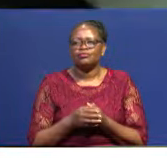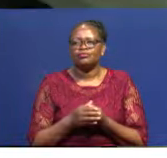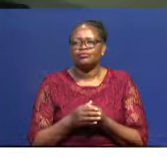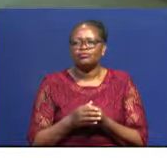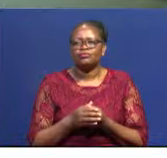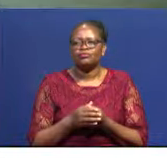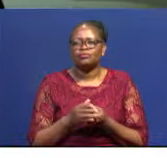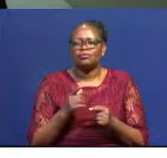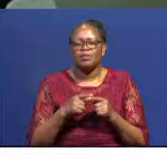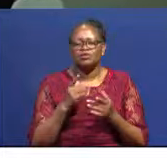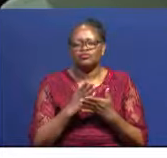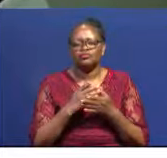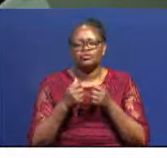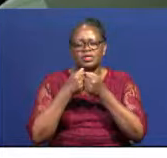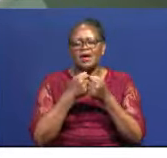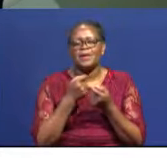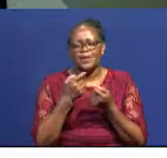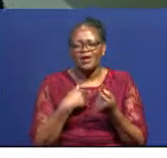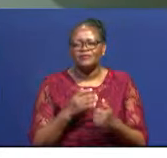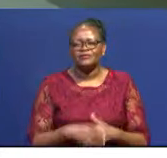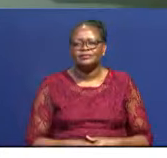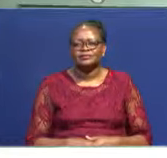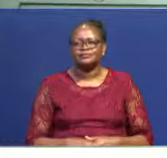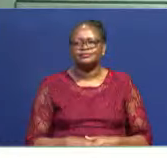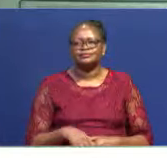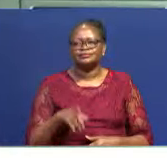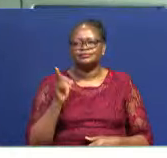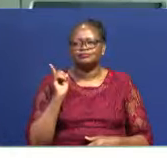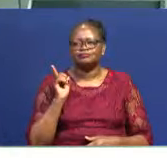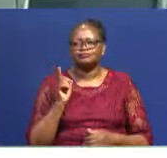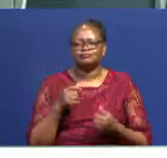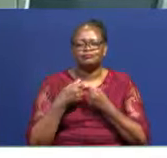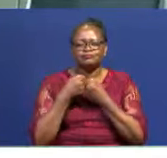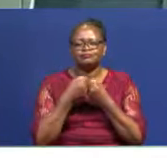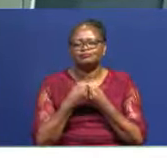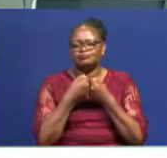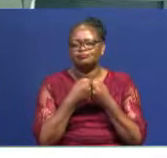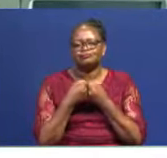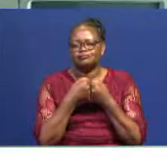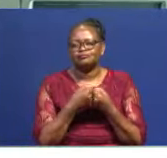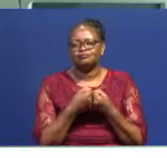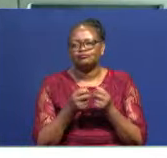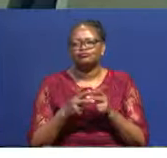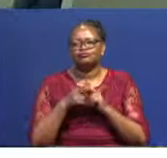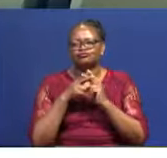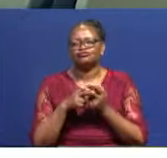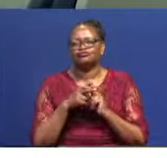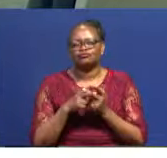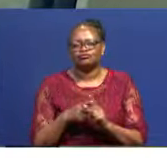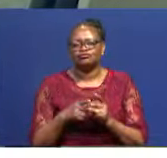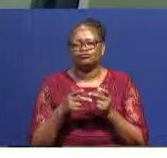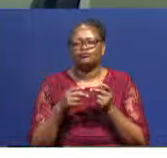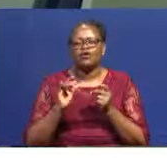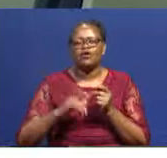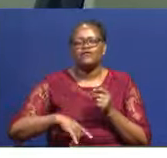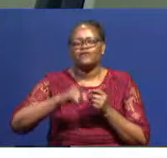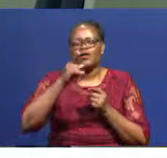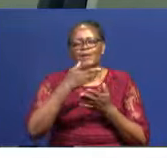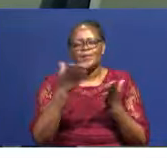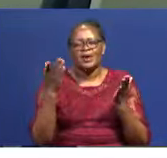all. Haya yanajiri huku shirika hilo likikabiliwa na changamoto za kukarabati ndege zake mbali na msukosuko wa